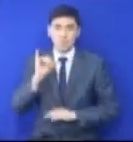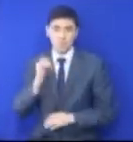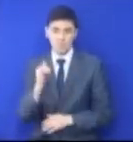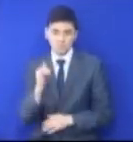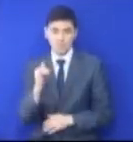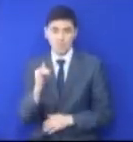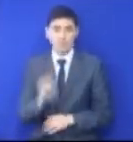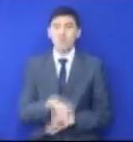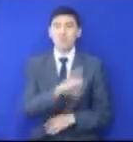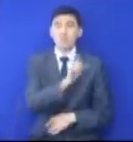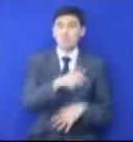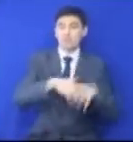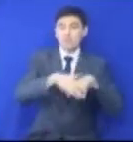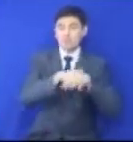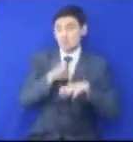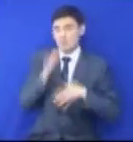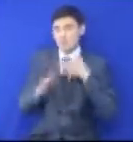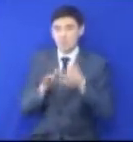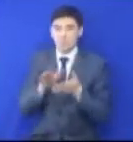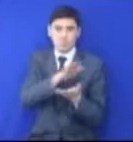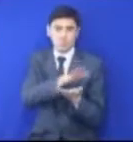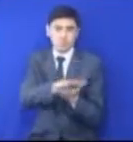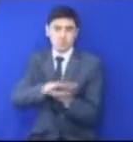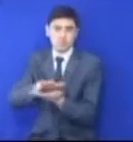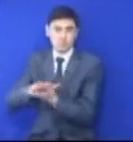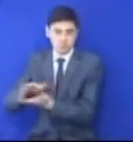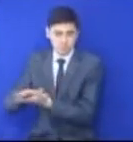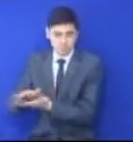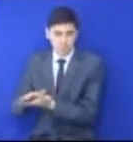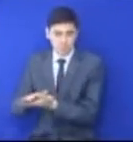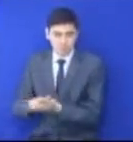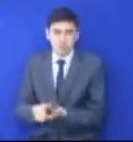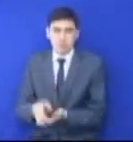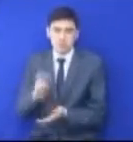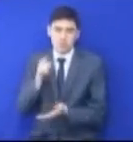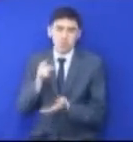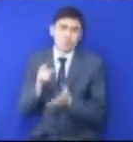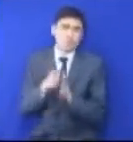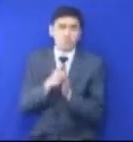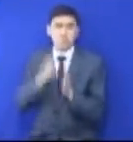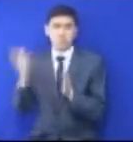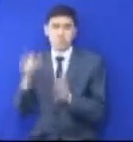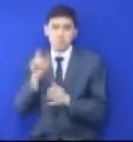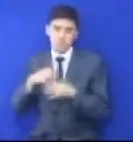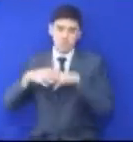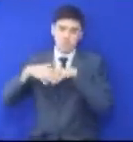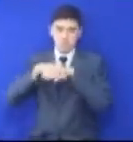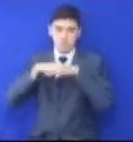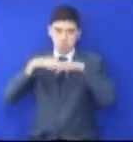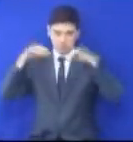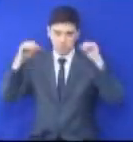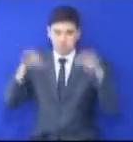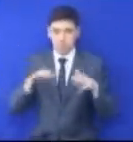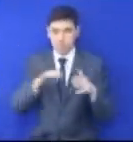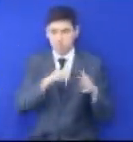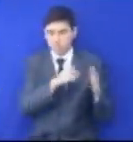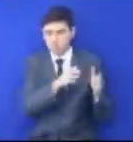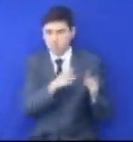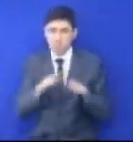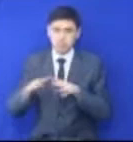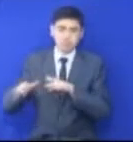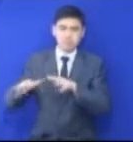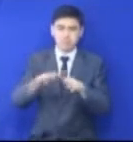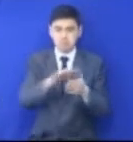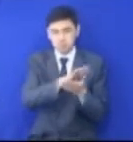активно поддержали это мероприятие. Всего на уборку улиц в этот день вышло несколько тысяч человек. Такие акции, такие мероприятия, они